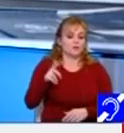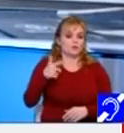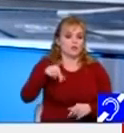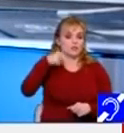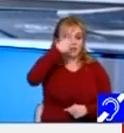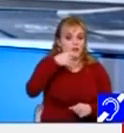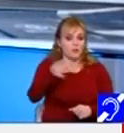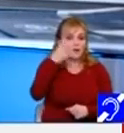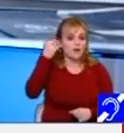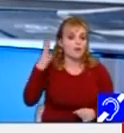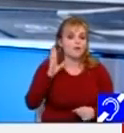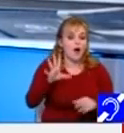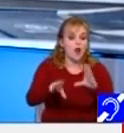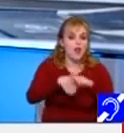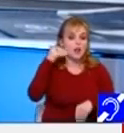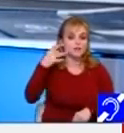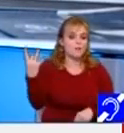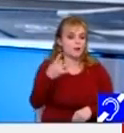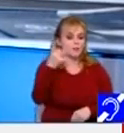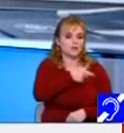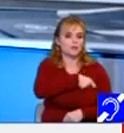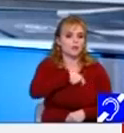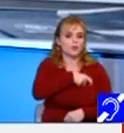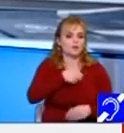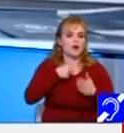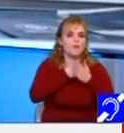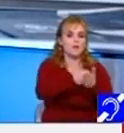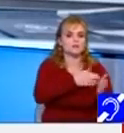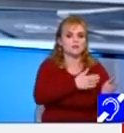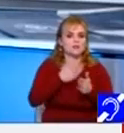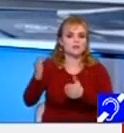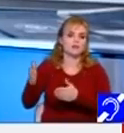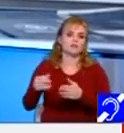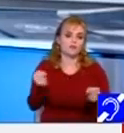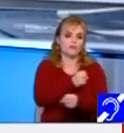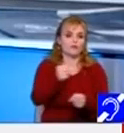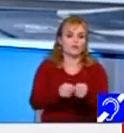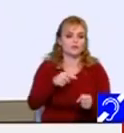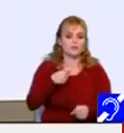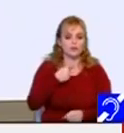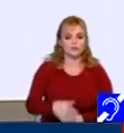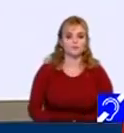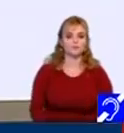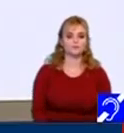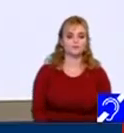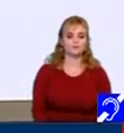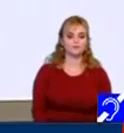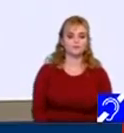în acest an Republica Moldova își va alege în premieră deputații în baza sistemului mixt de vot.